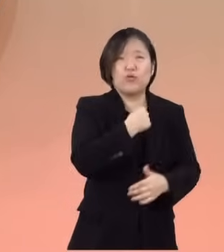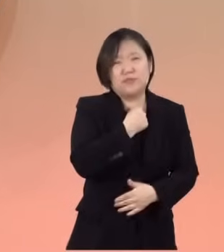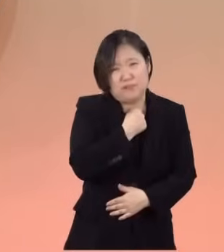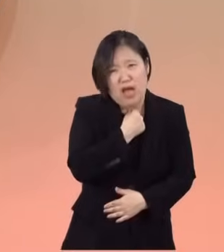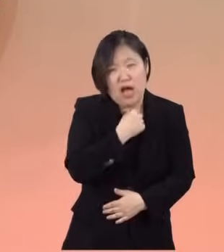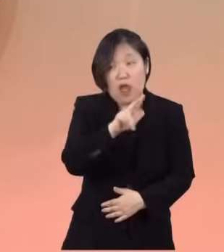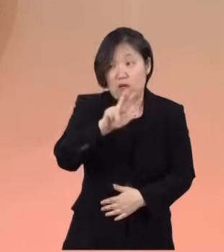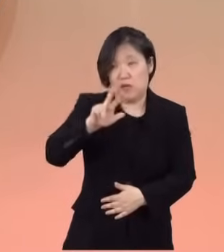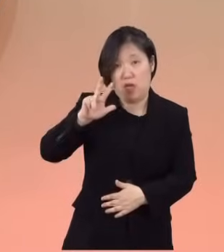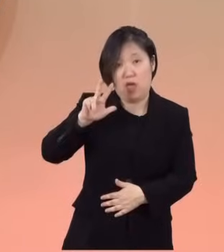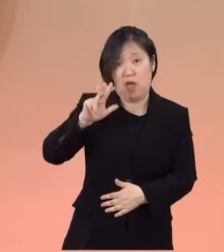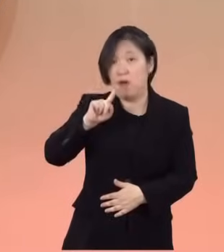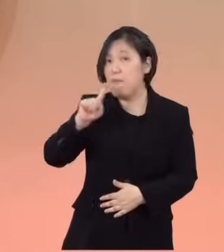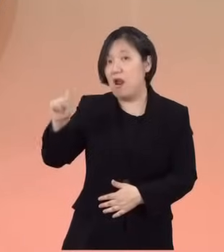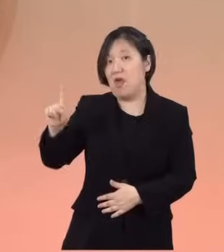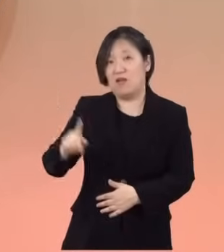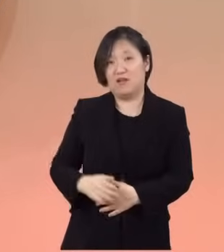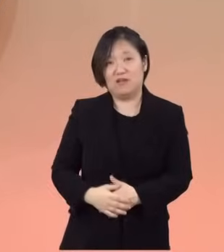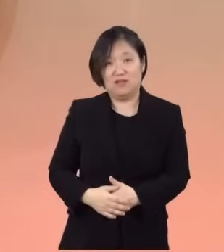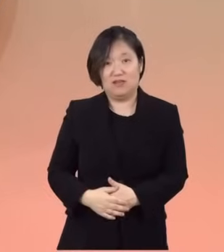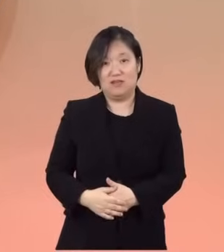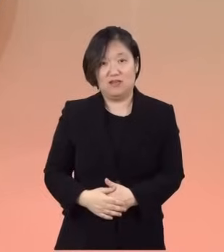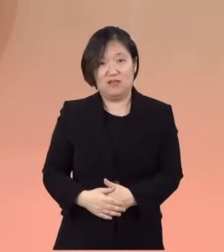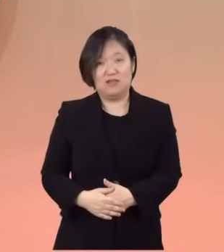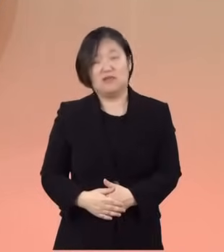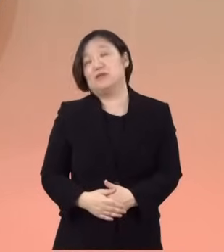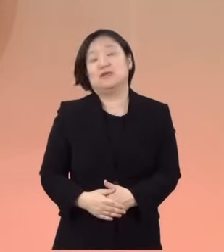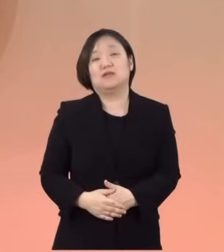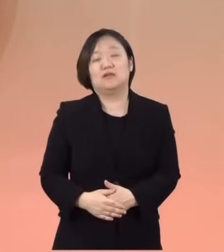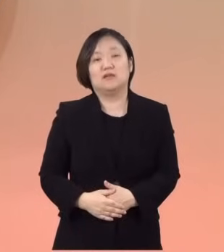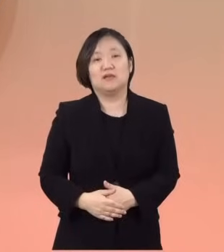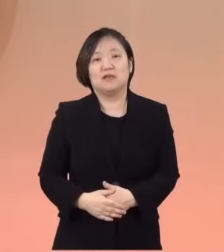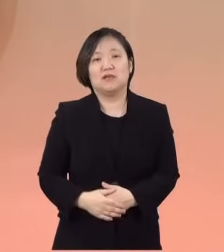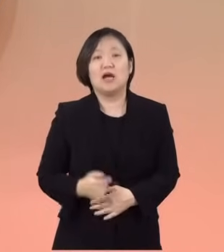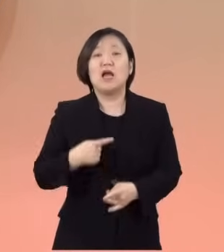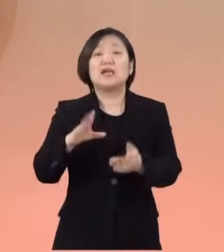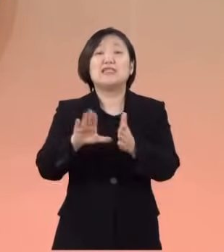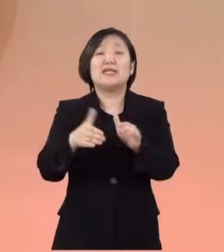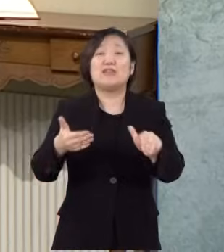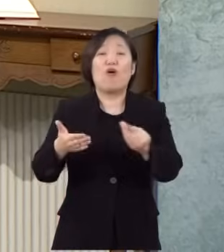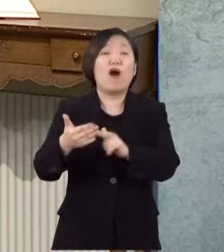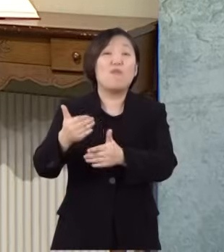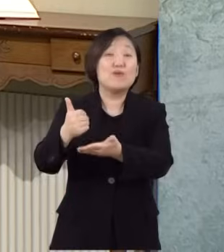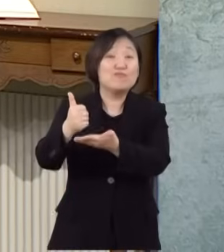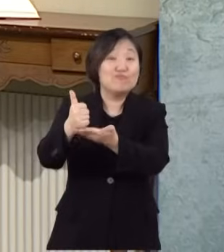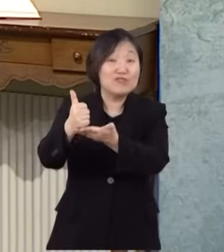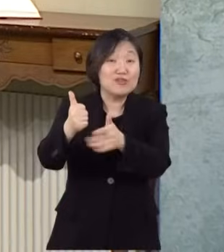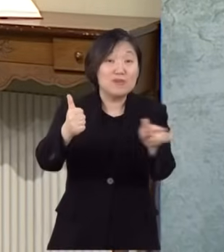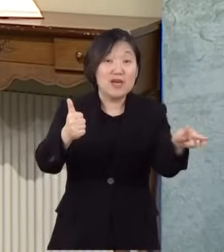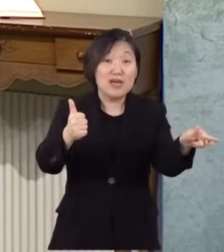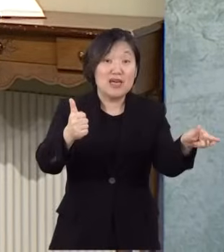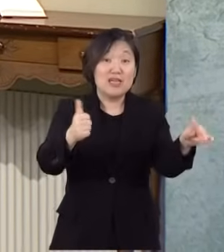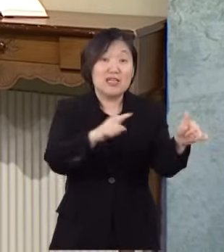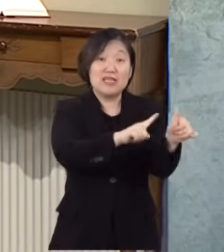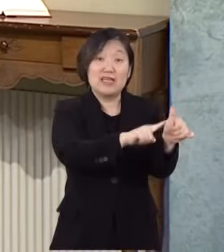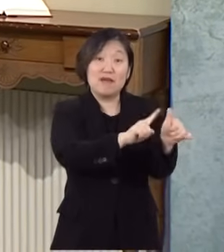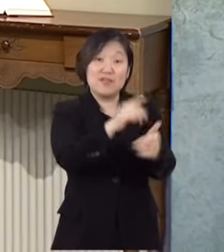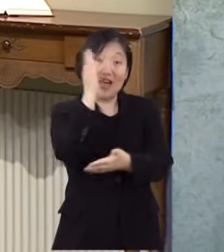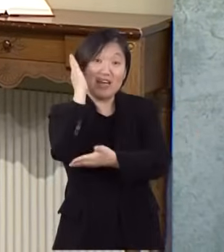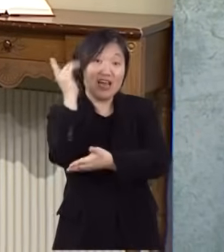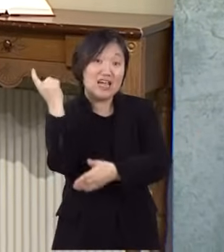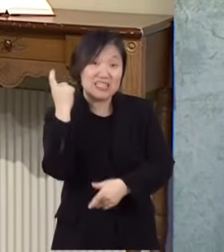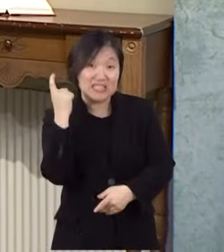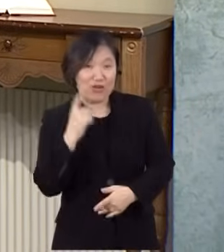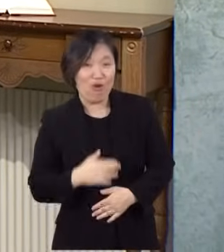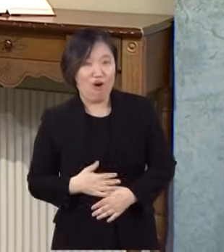바로나옵니다라고 부처님께 이와 같은 서원을 세우니 그때 석가모니 부처님께서